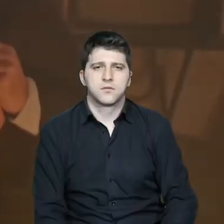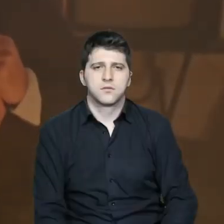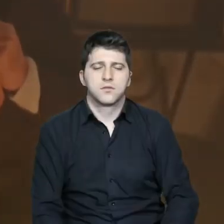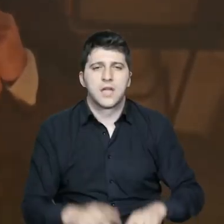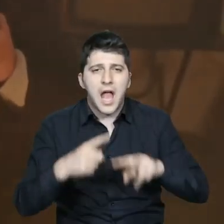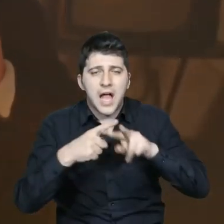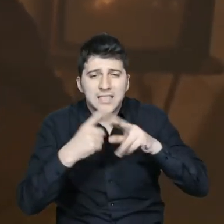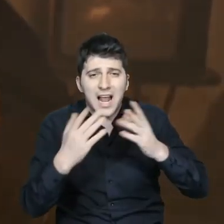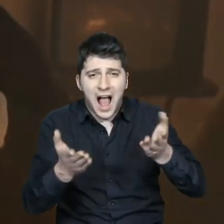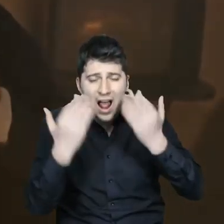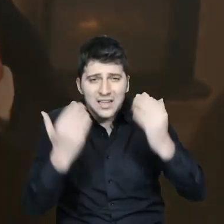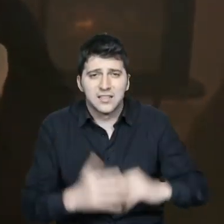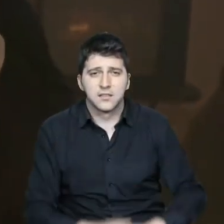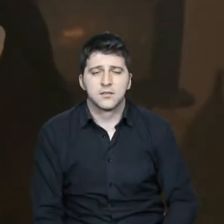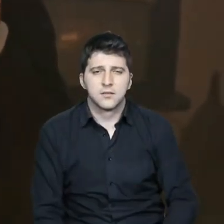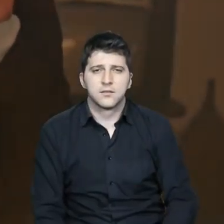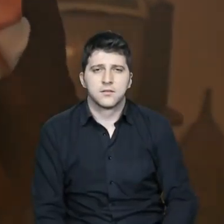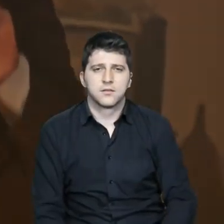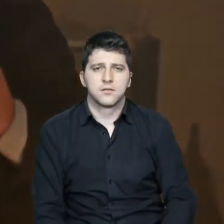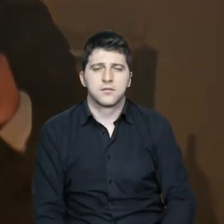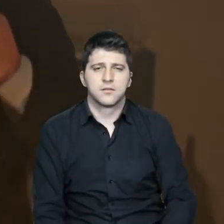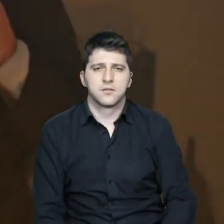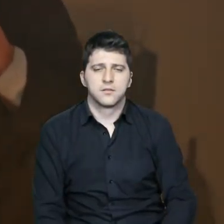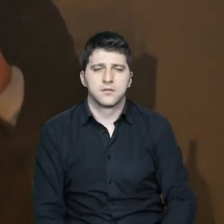Asil kal! Zorlukla kaldırdı.